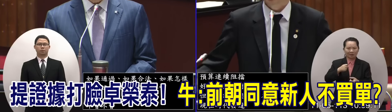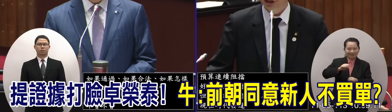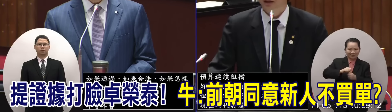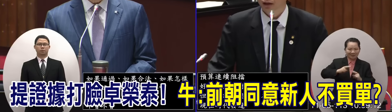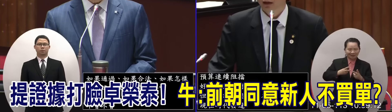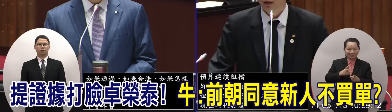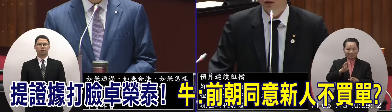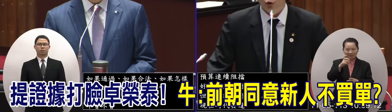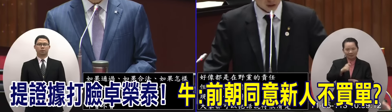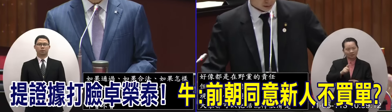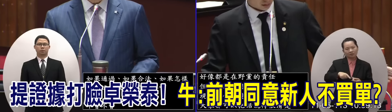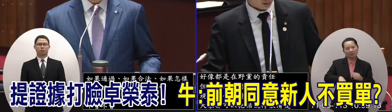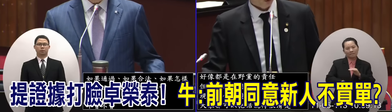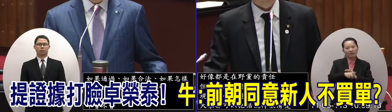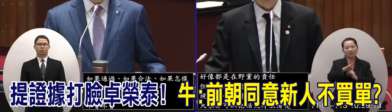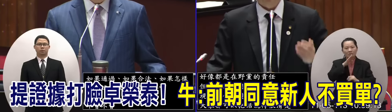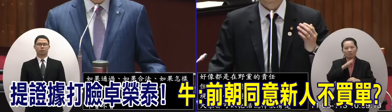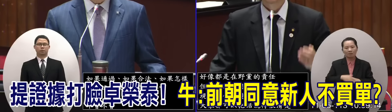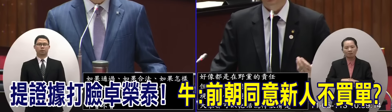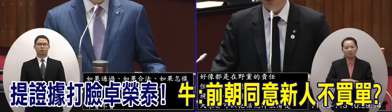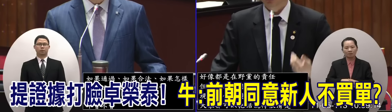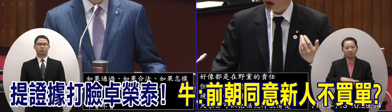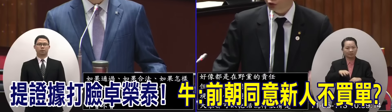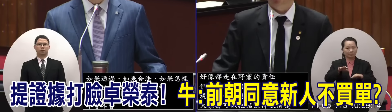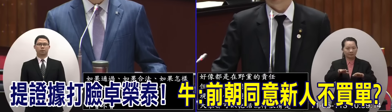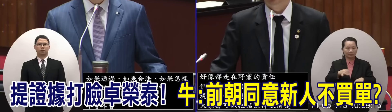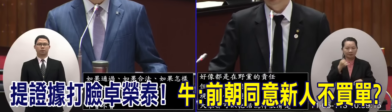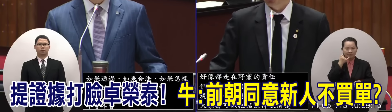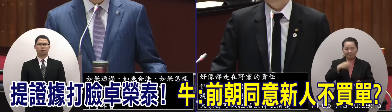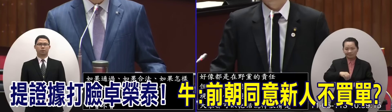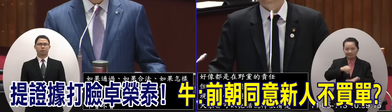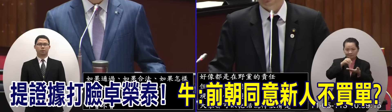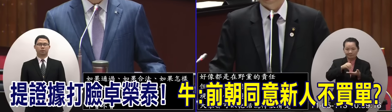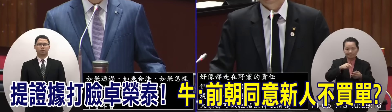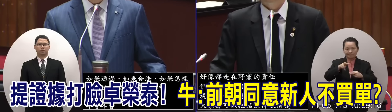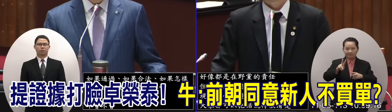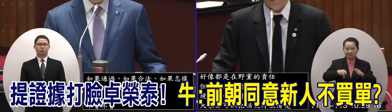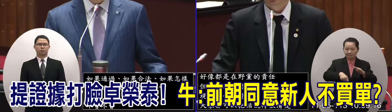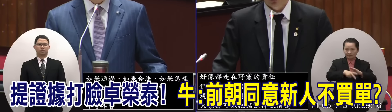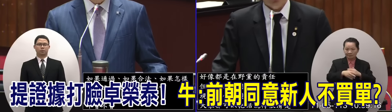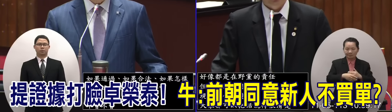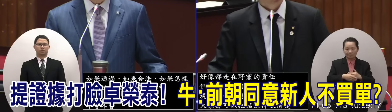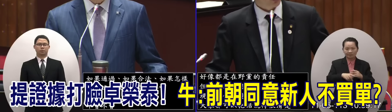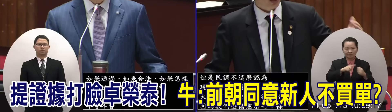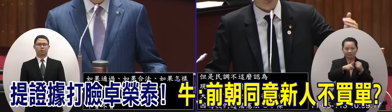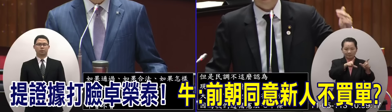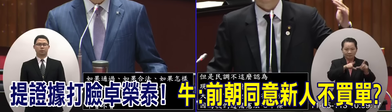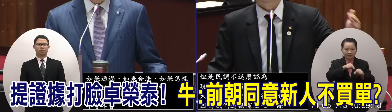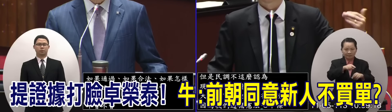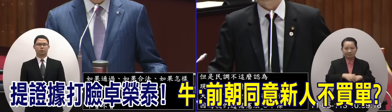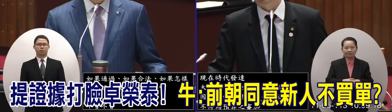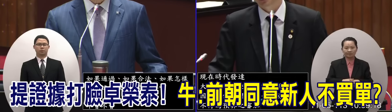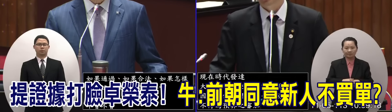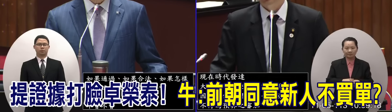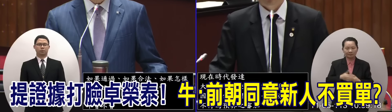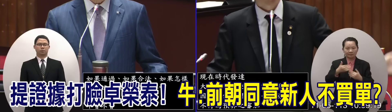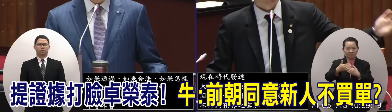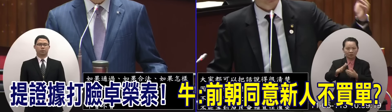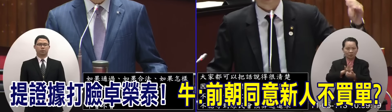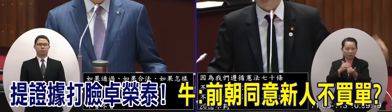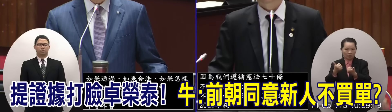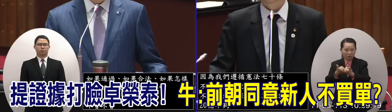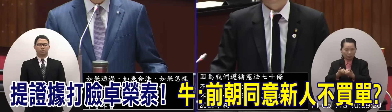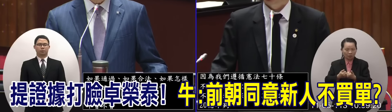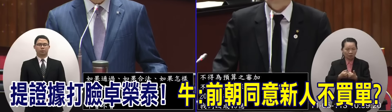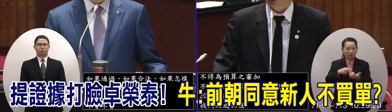那就违宪了。所以我们唯一能够要求。行政院依法编列的武器，只好在程序委员会或者